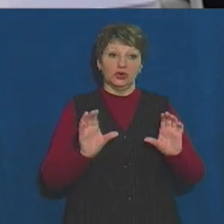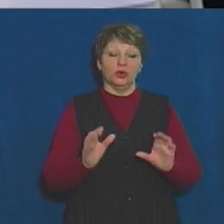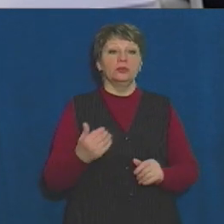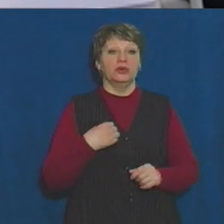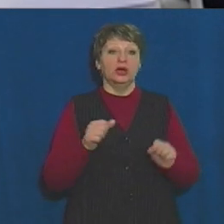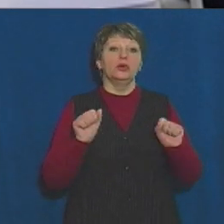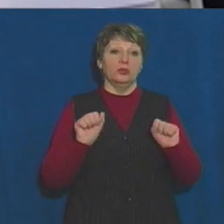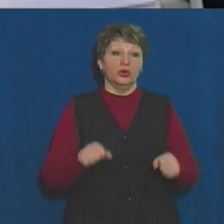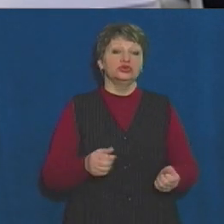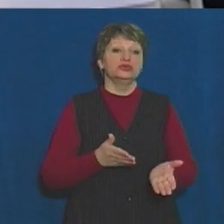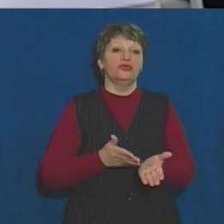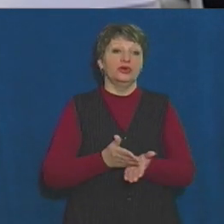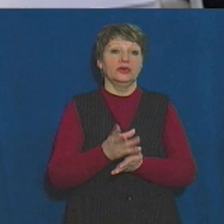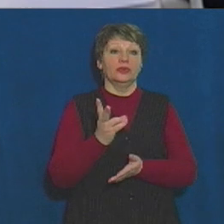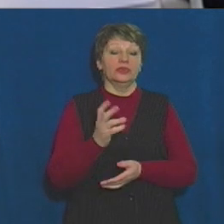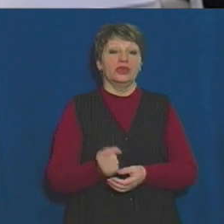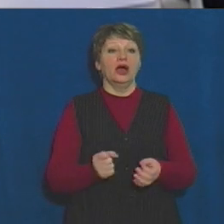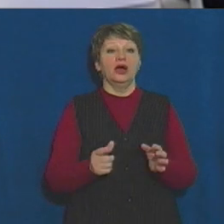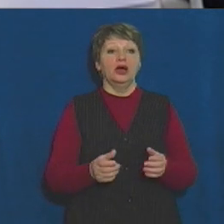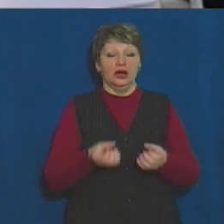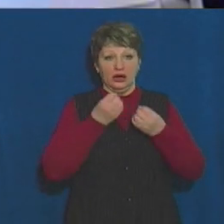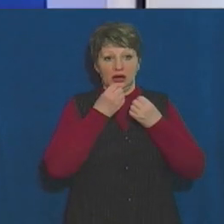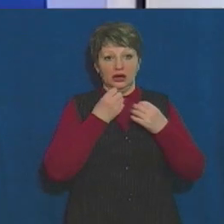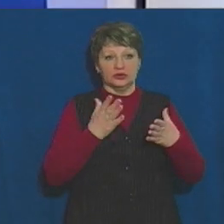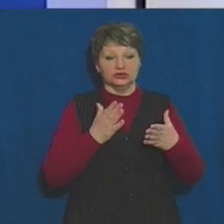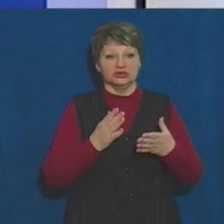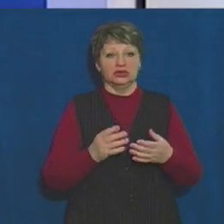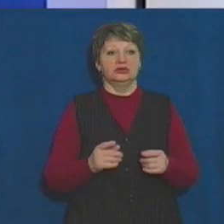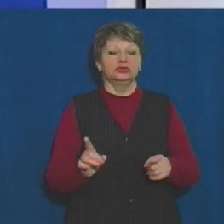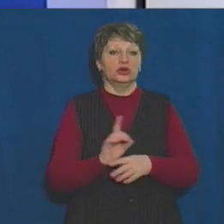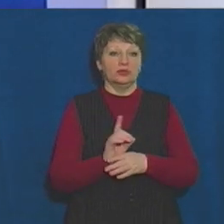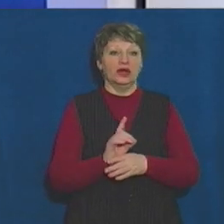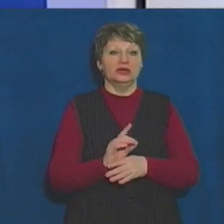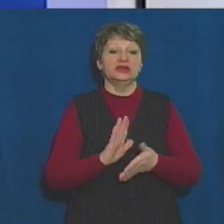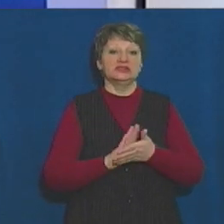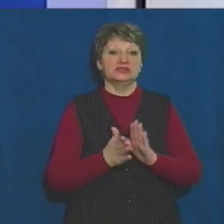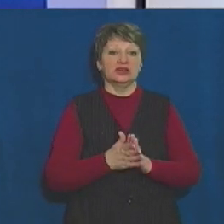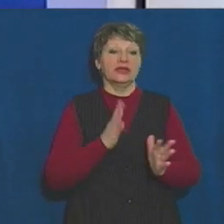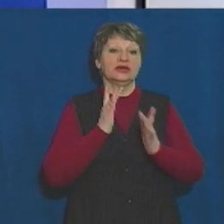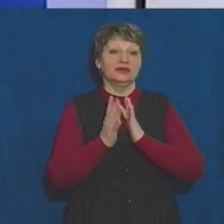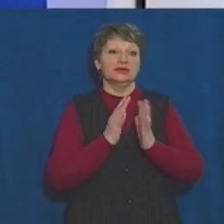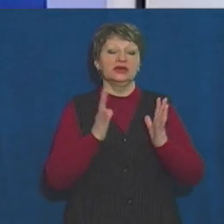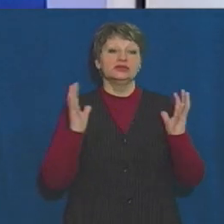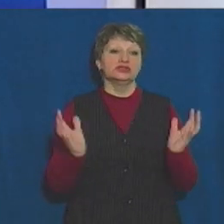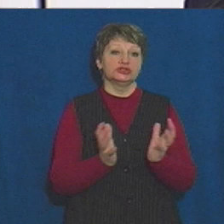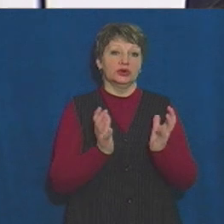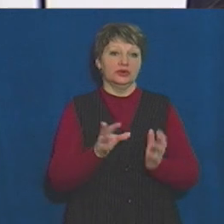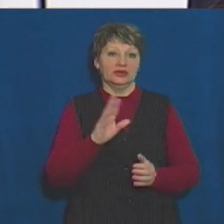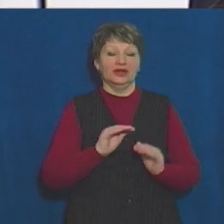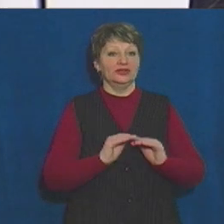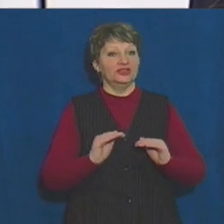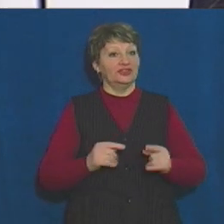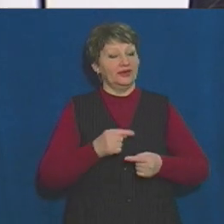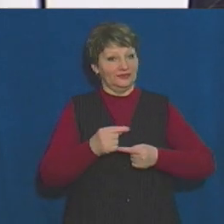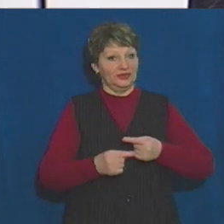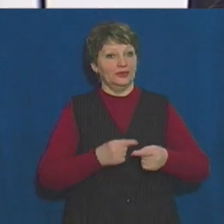можемо вийти на прийнятний нормальний стан лісів і зберегти їх для дітей і внуків. Буде співпраця. Це коли